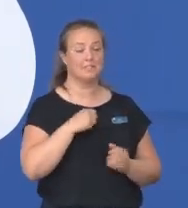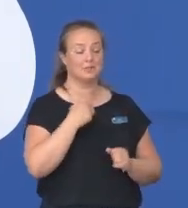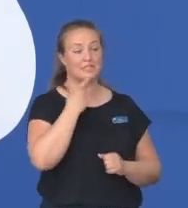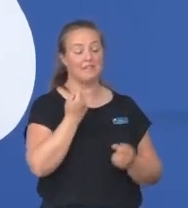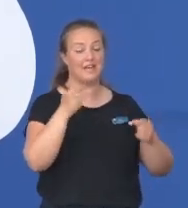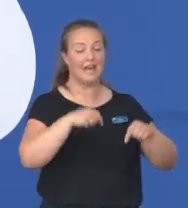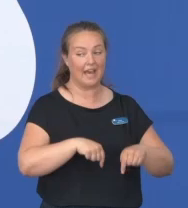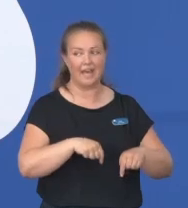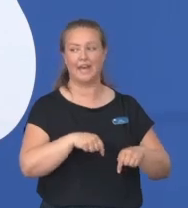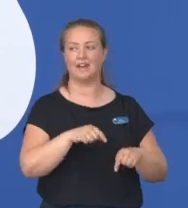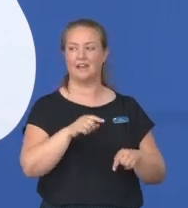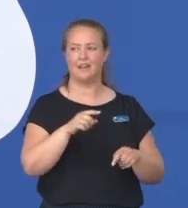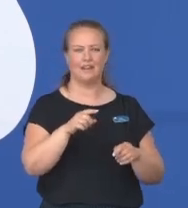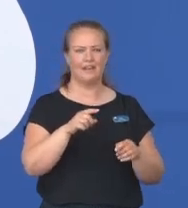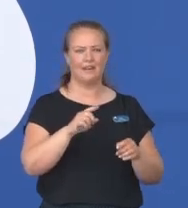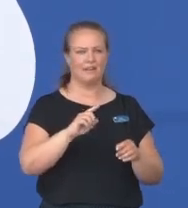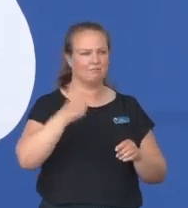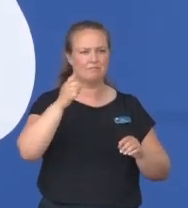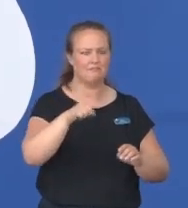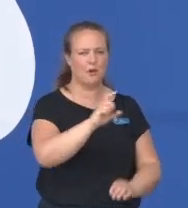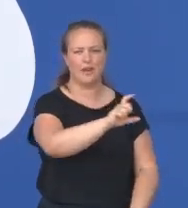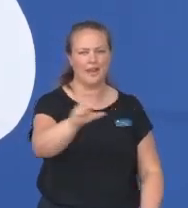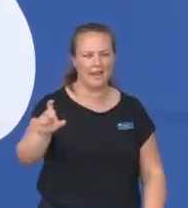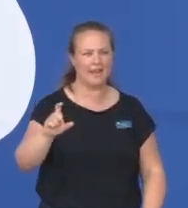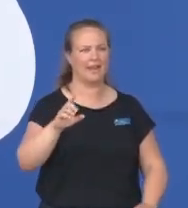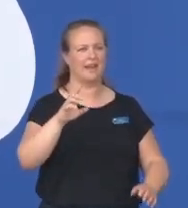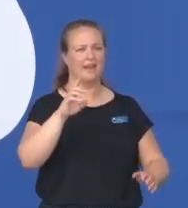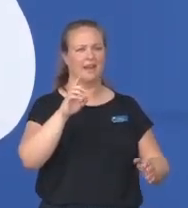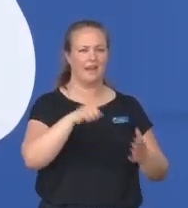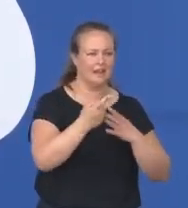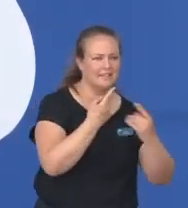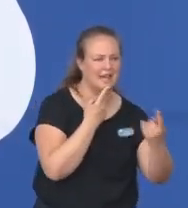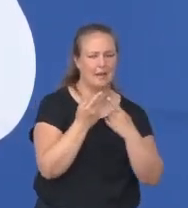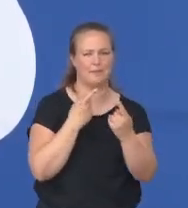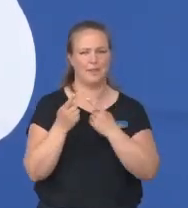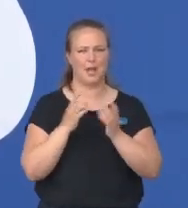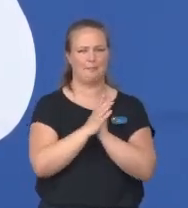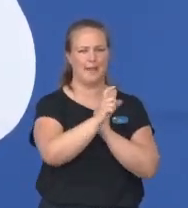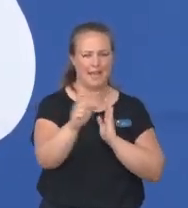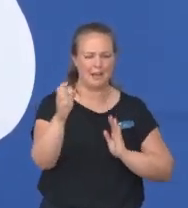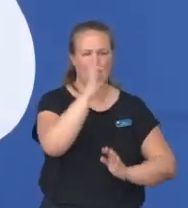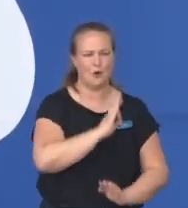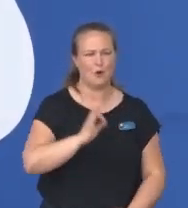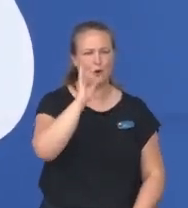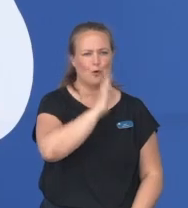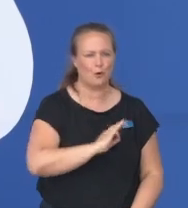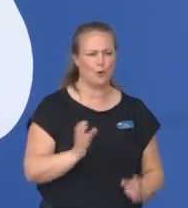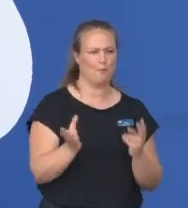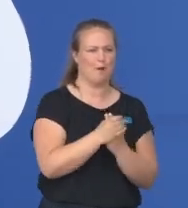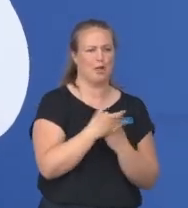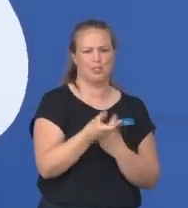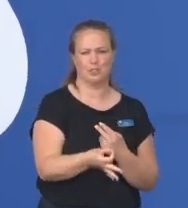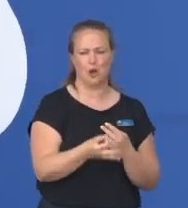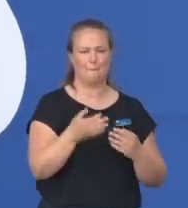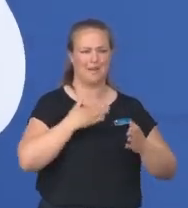här framförallt för alla er. Alla samtal som man får till här. Partnerskap, frågor, intressanta